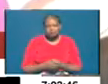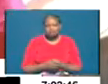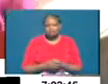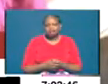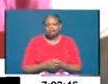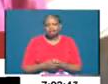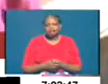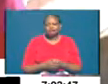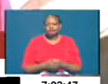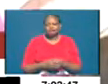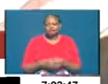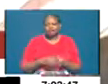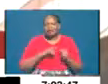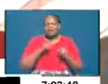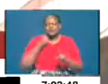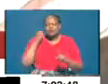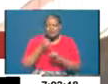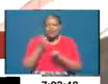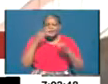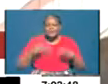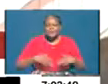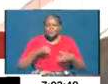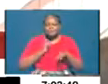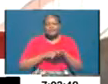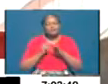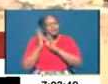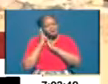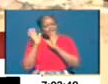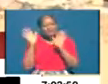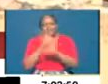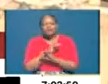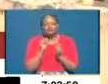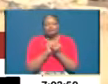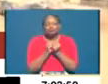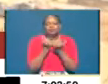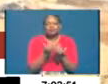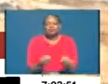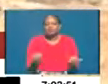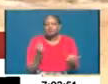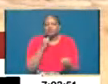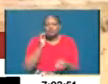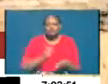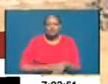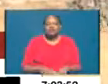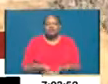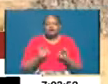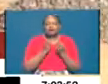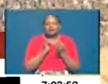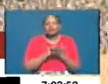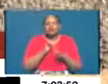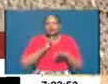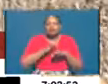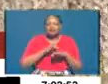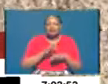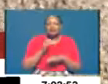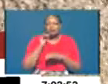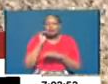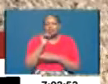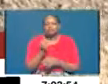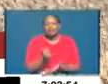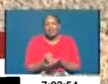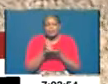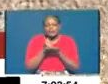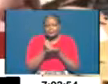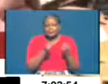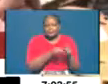kuvamia watu wakiwa wamelala usiku pamoja na watoto. Familia zilizoathirika zinaomba msaada wa kibinadamu huko